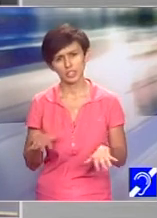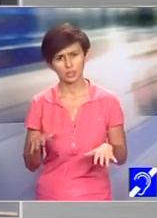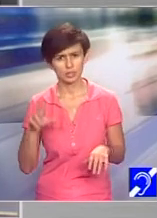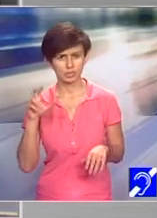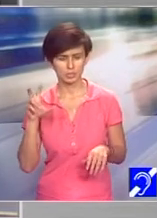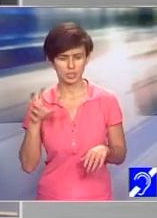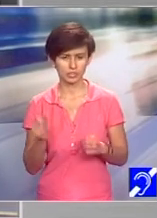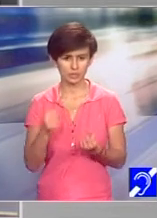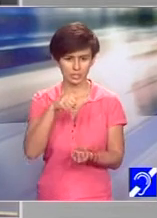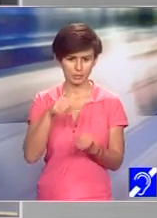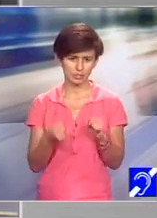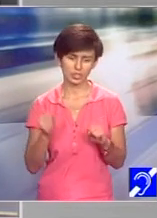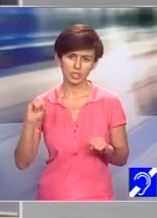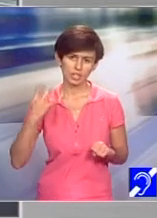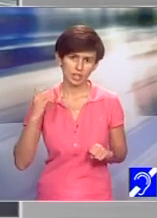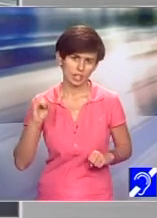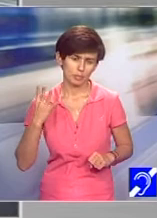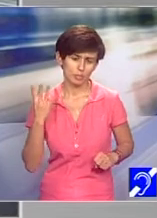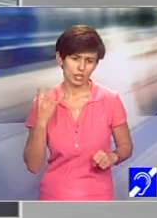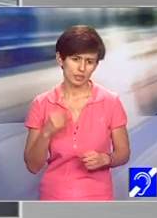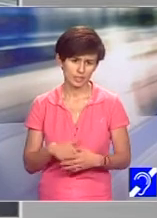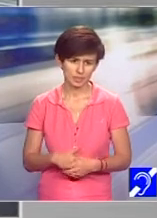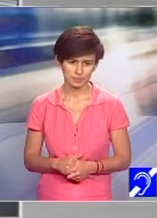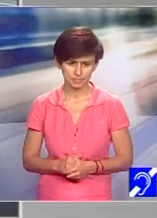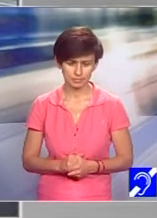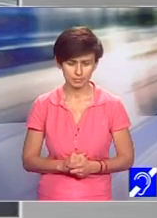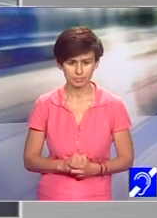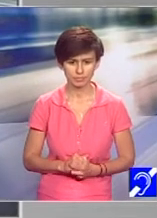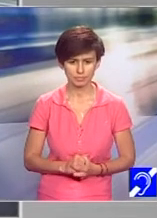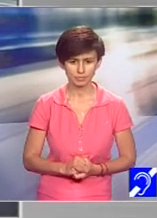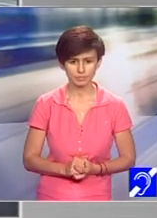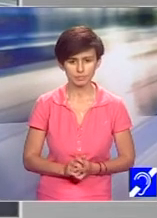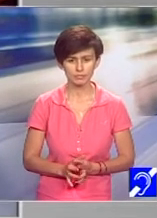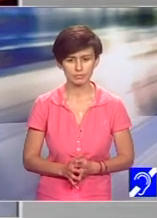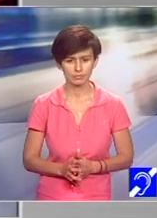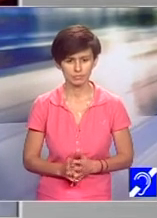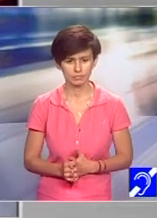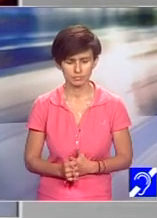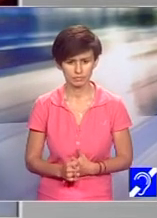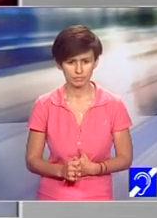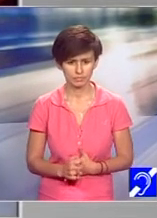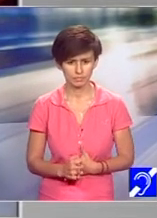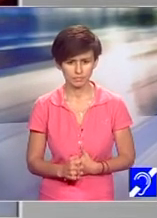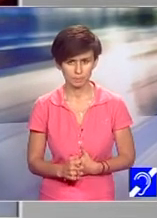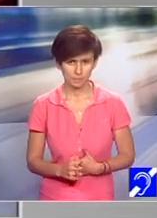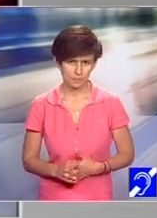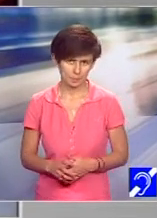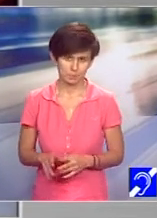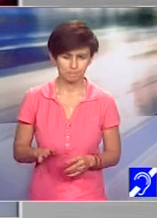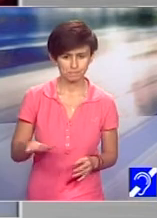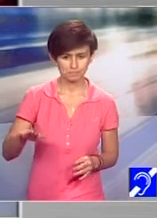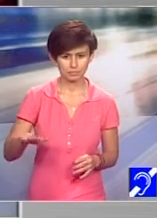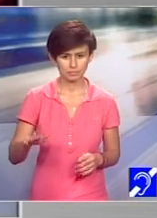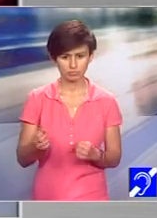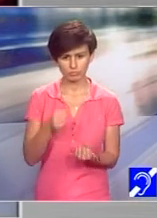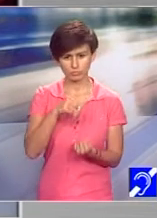decizie. Finanțarea a fost atunci. Vă dați seama, acum parcul auto este foarte învechit. Avem ambulanțe cu sute